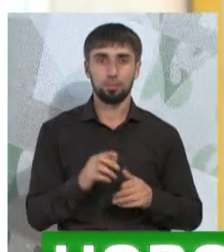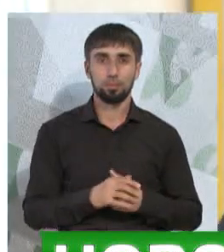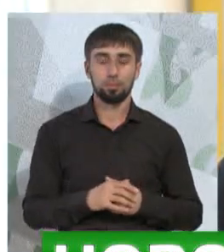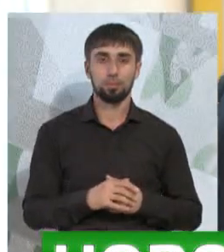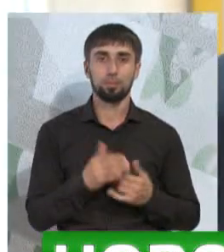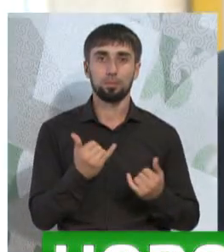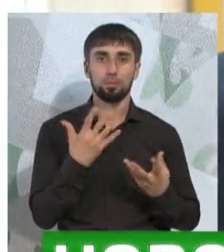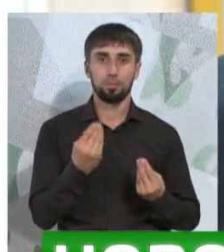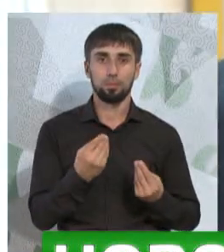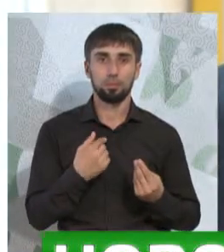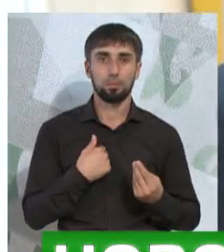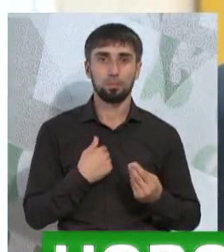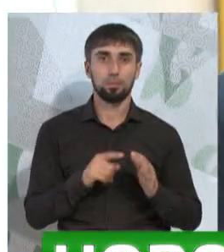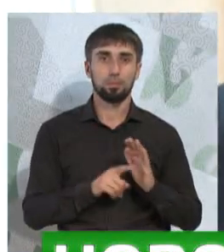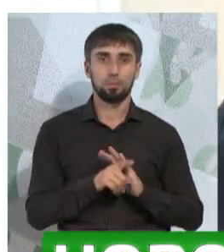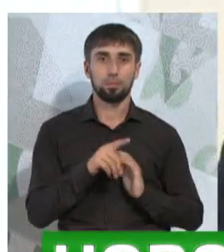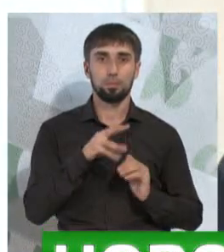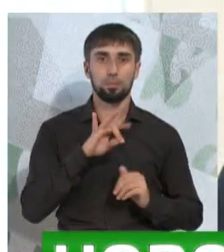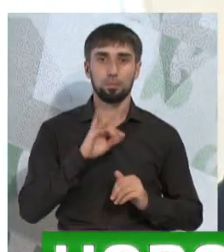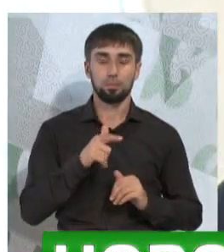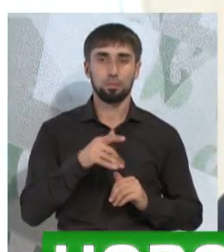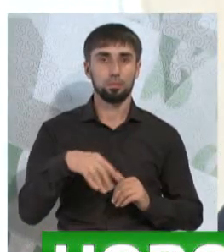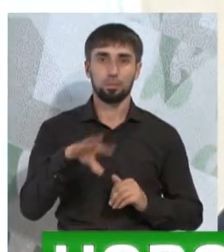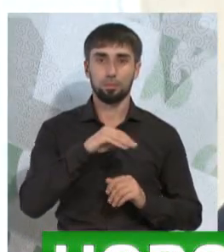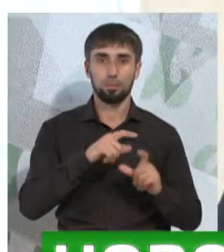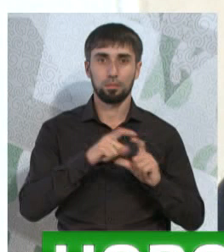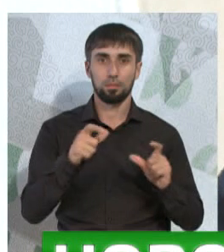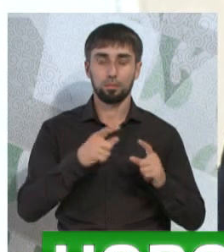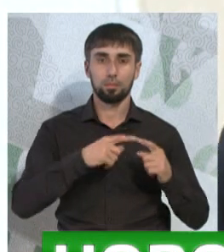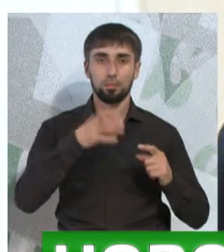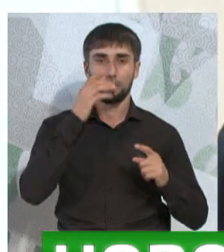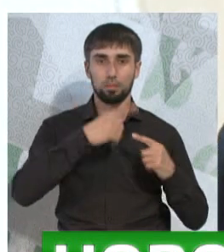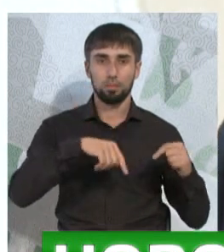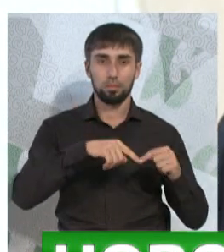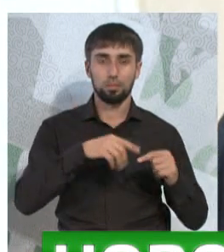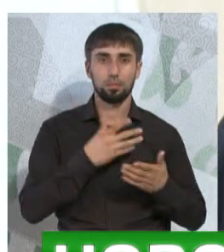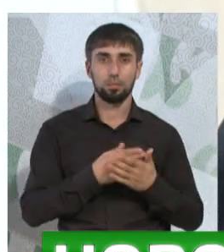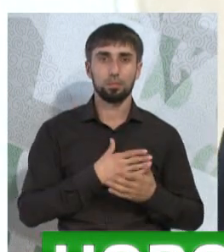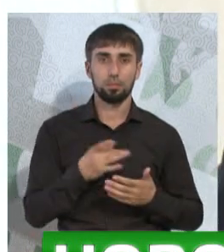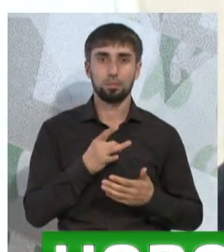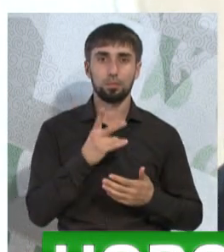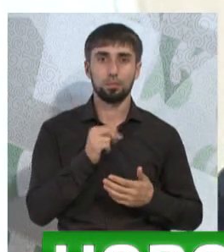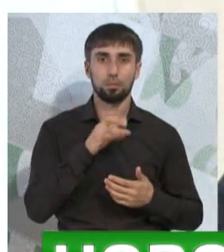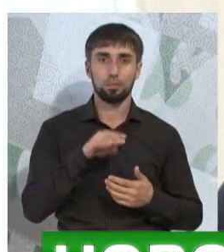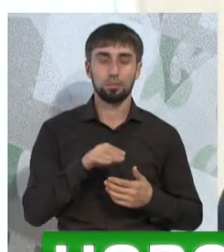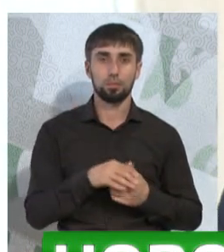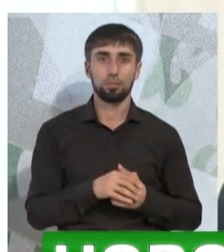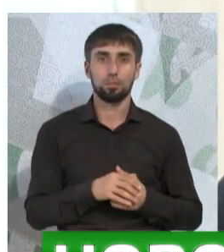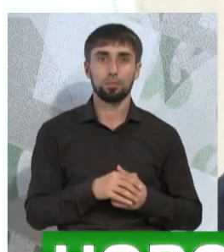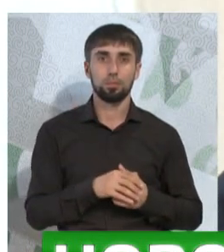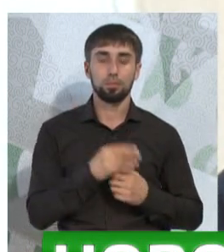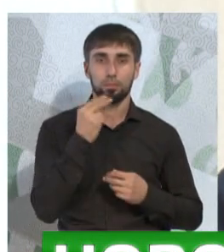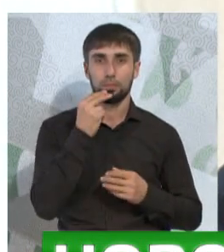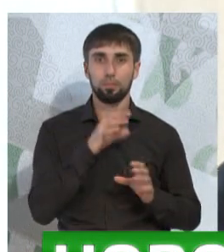С сегодняшнего дня мы начали мониторить все школы, общеобразовательные организации нашей республики на предмет подачи